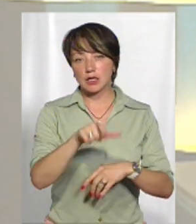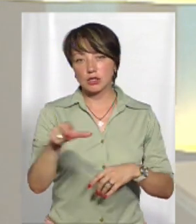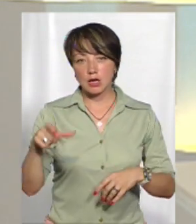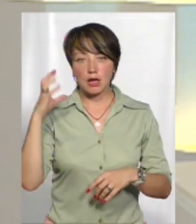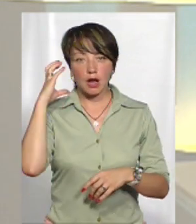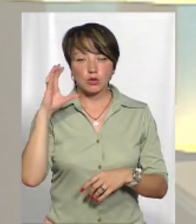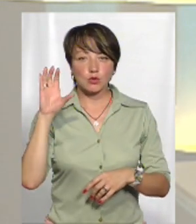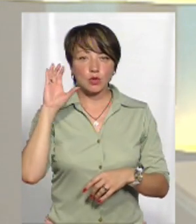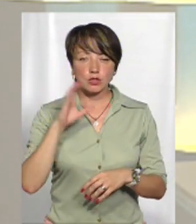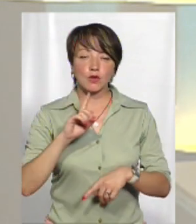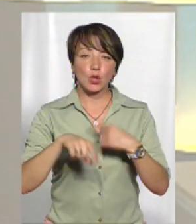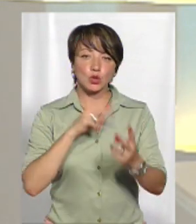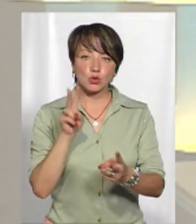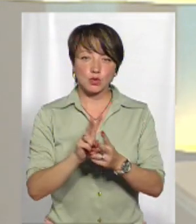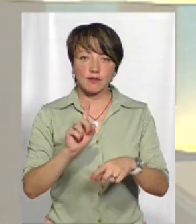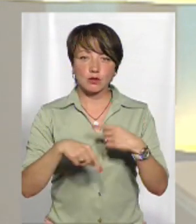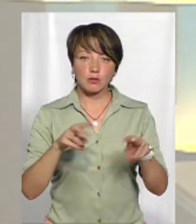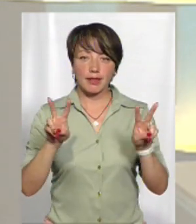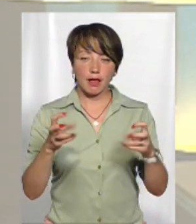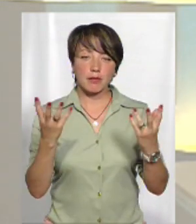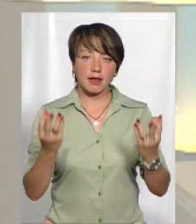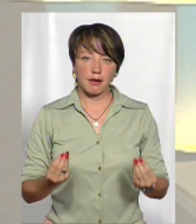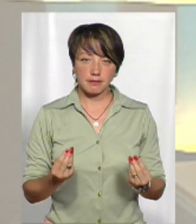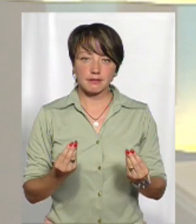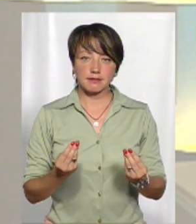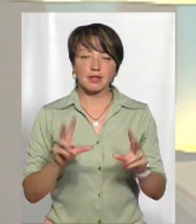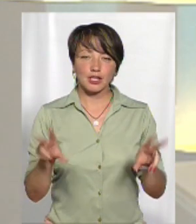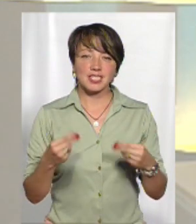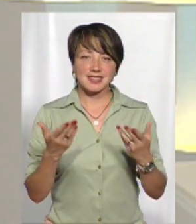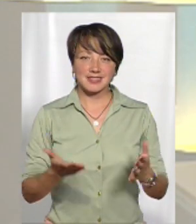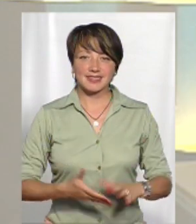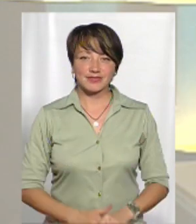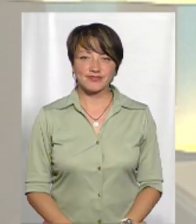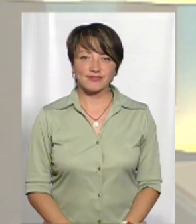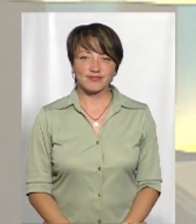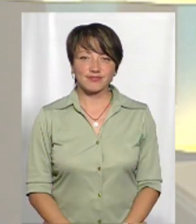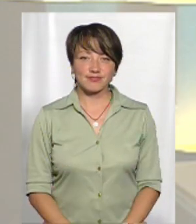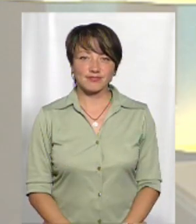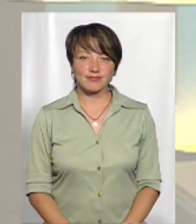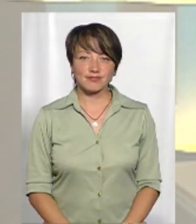телеглядачів і радіослухачів. До зустрічі у наступній темі дня. Хай щастить!